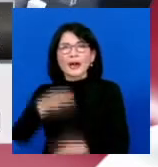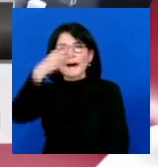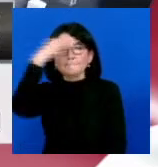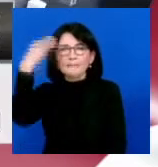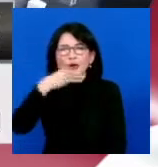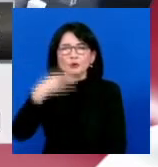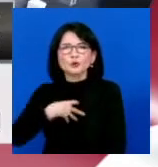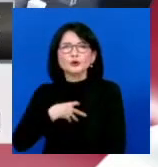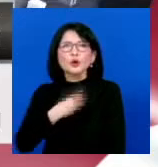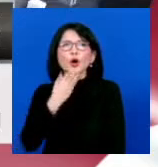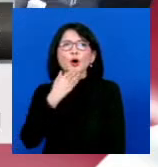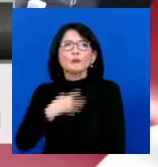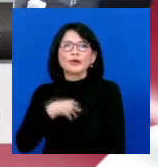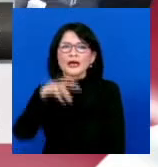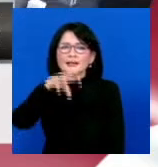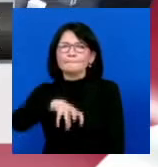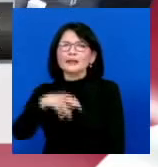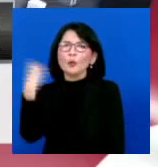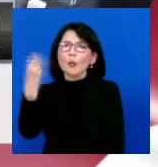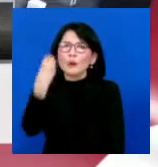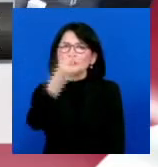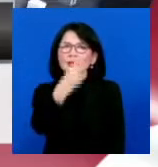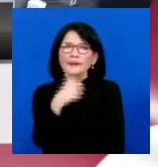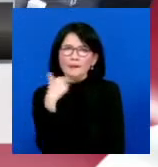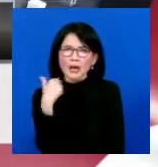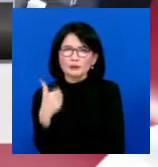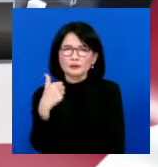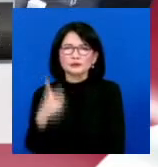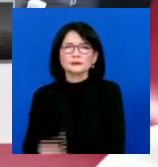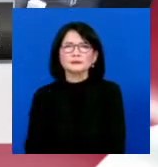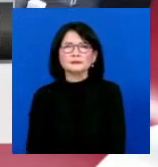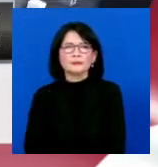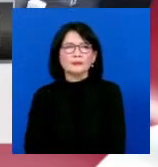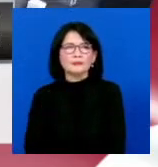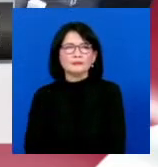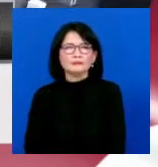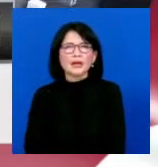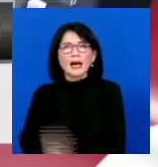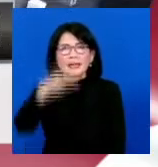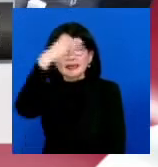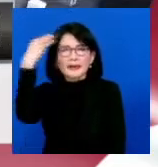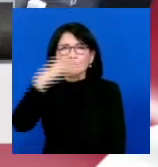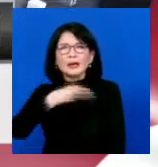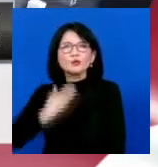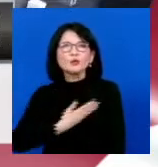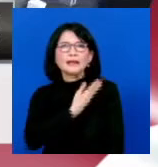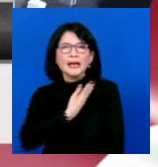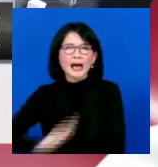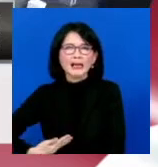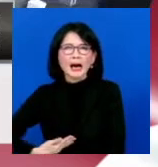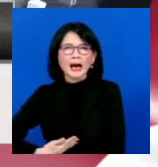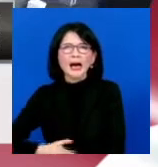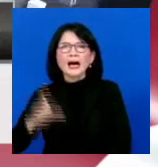punya spot-spot pariwisata yang luar biasa di Maluku Tenggara di